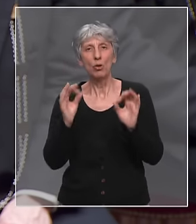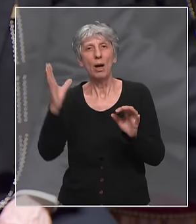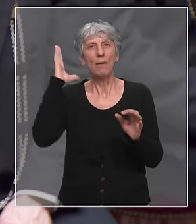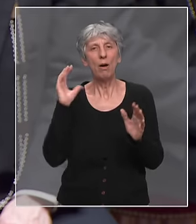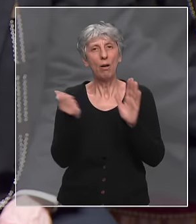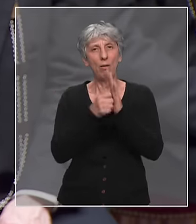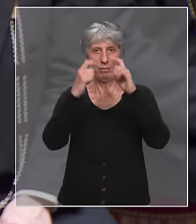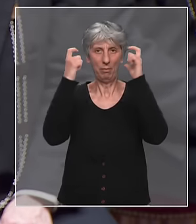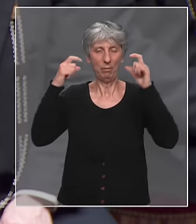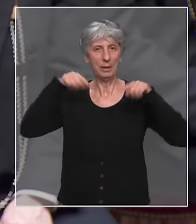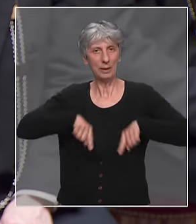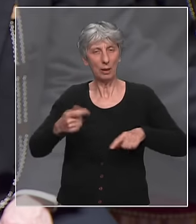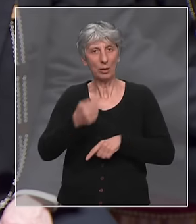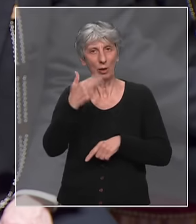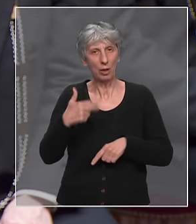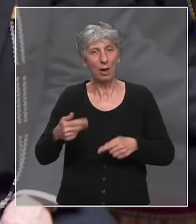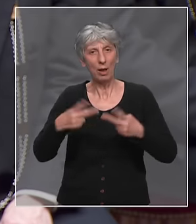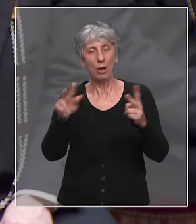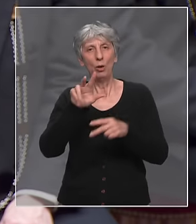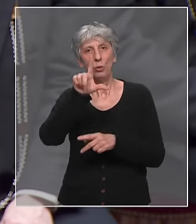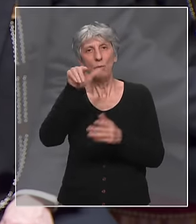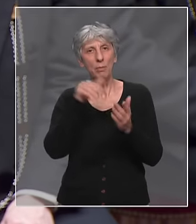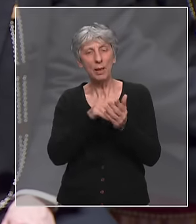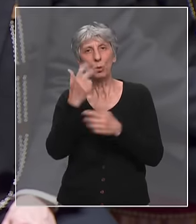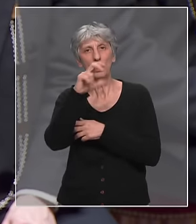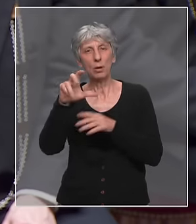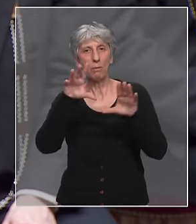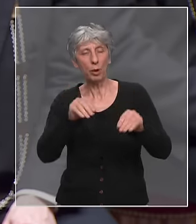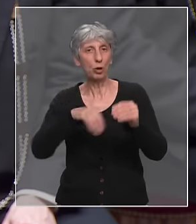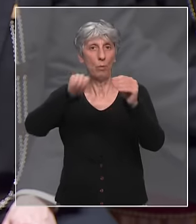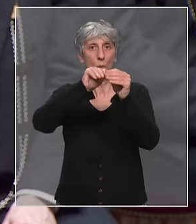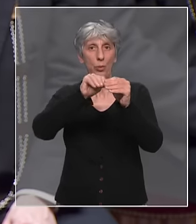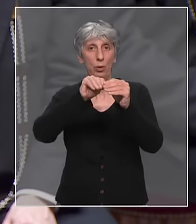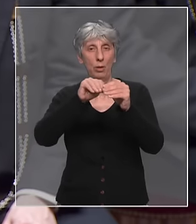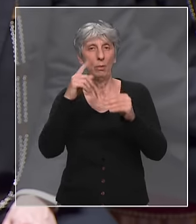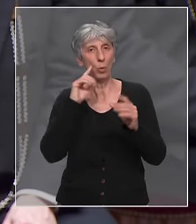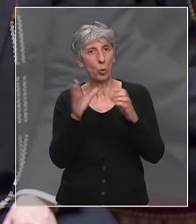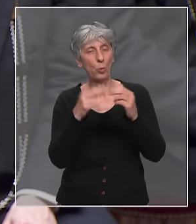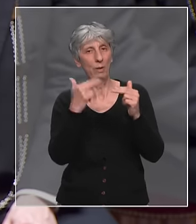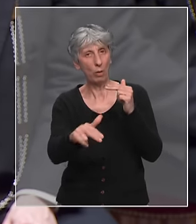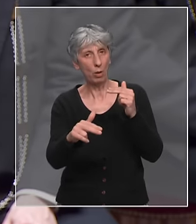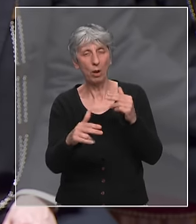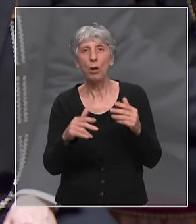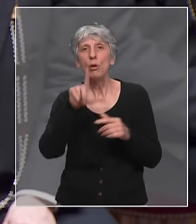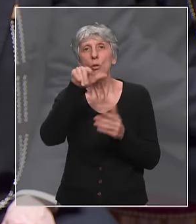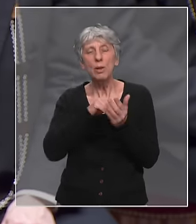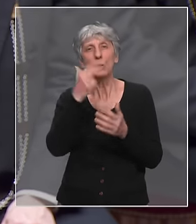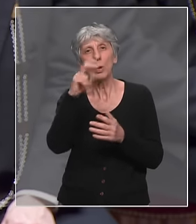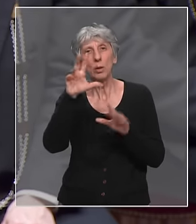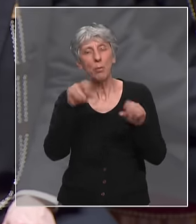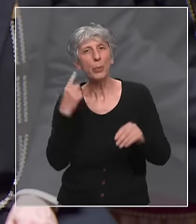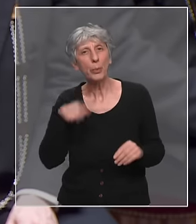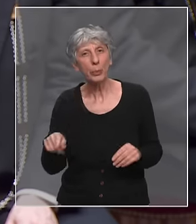nationale 2300 postes supplémentaires pour les groupes de niveau. Ces 2300 postes, ils vont où ? Ils vont accompagner les élèves les plus en